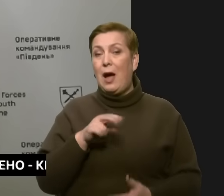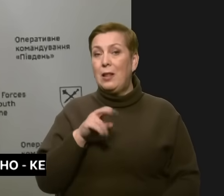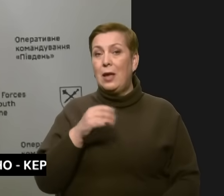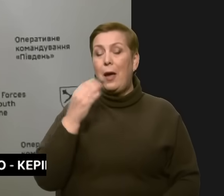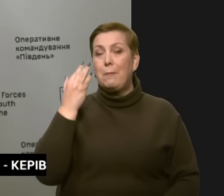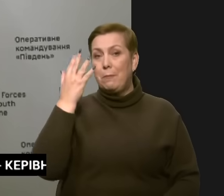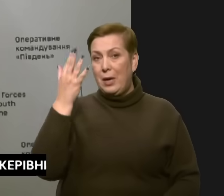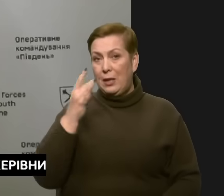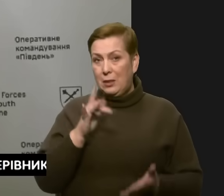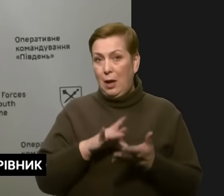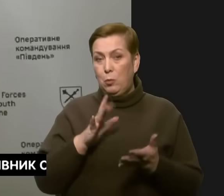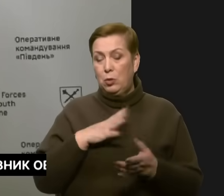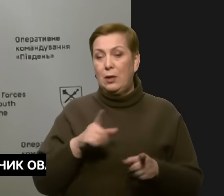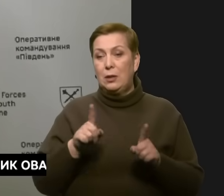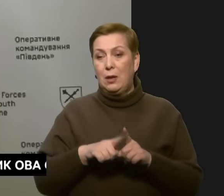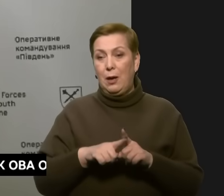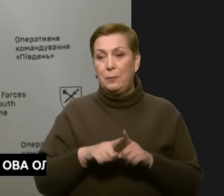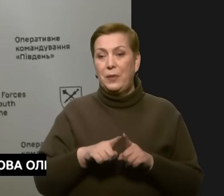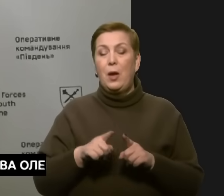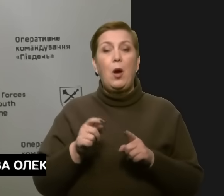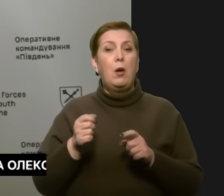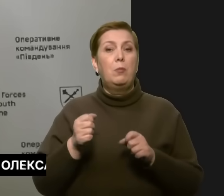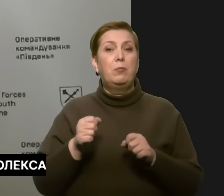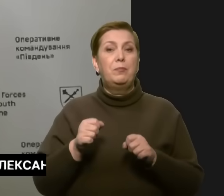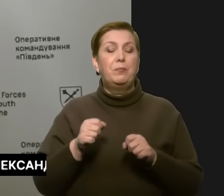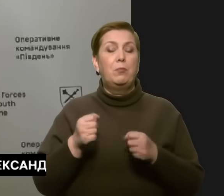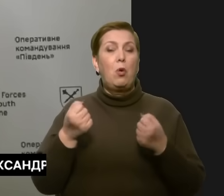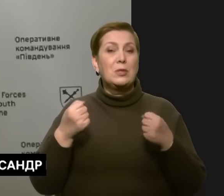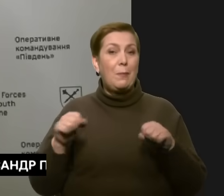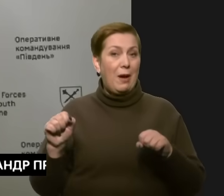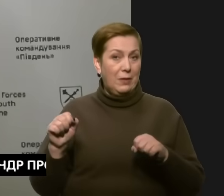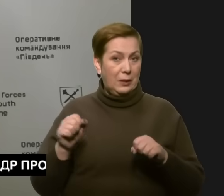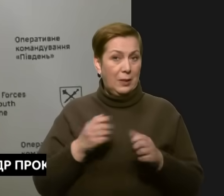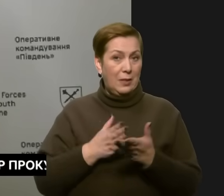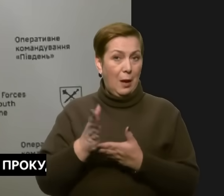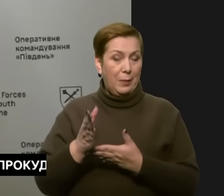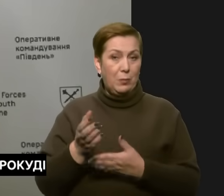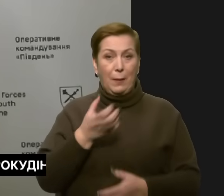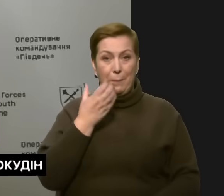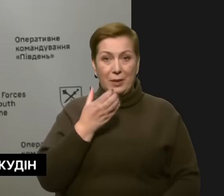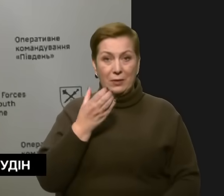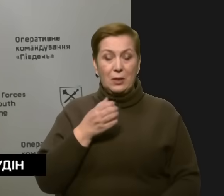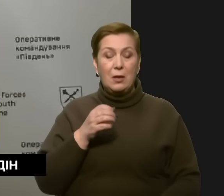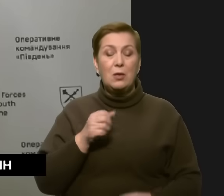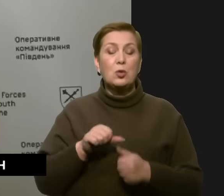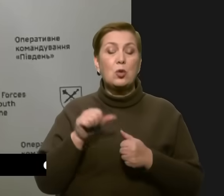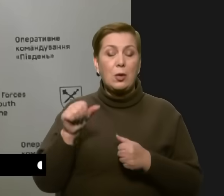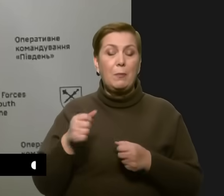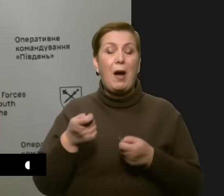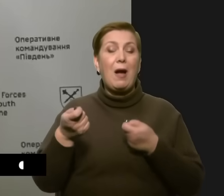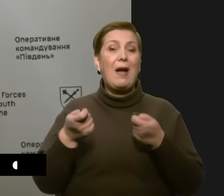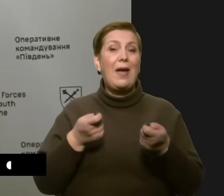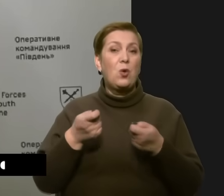мета була саме така – позбавити напрямок південний, зокрема, керування,